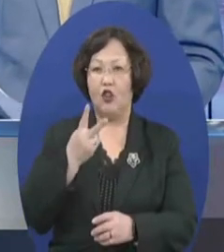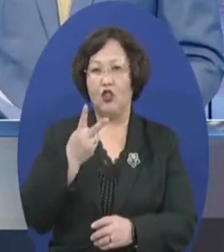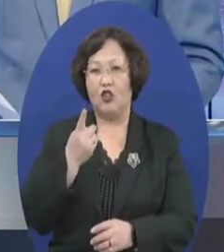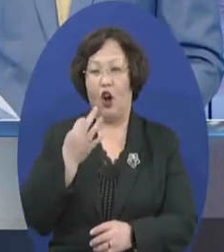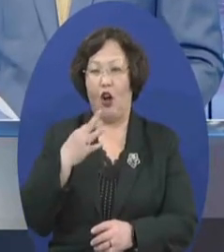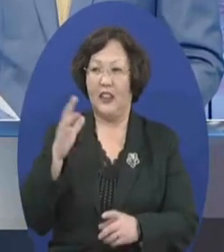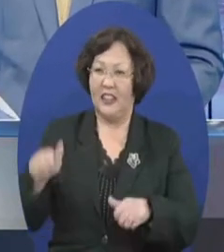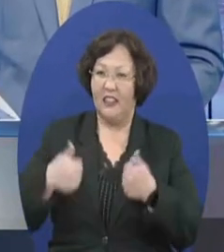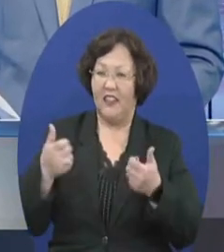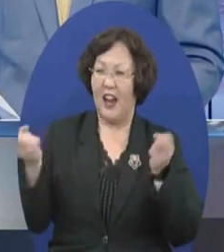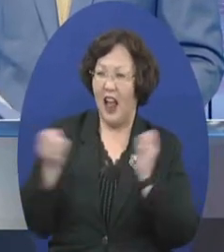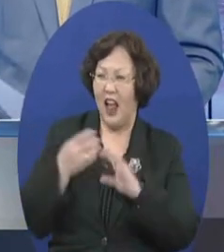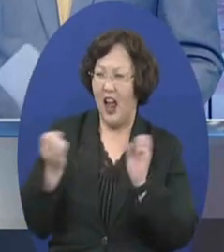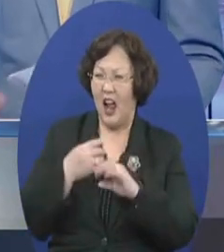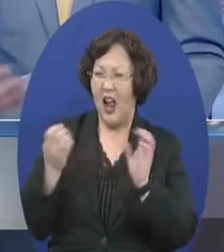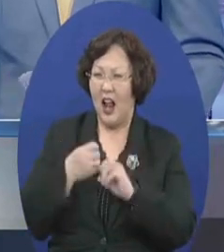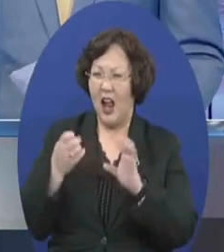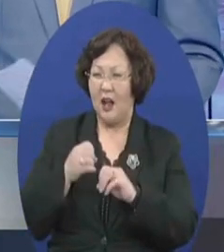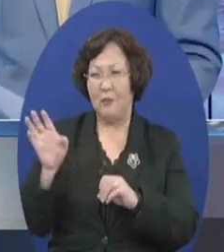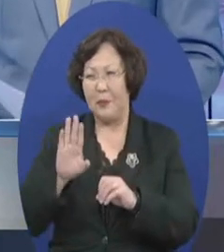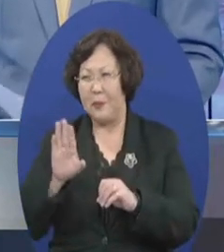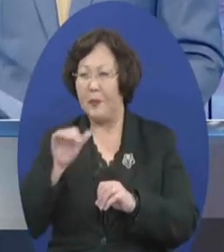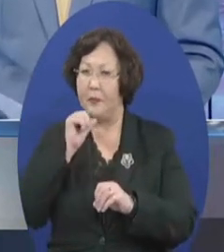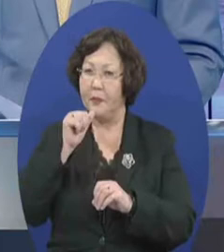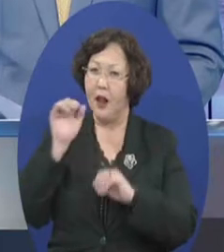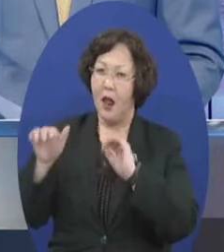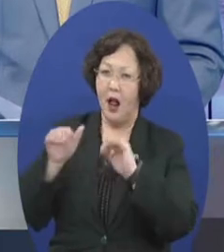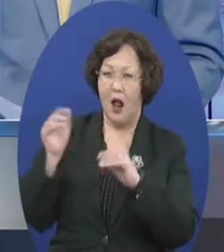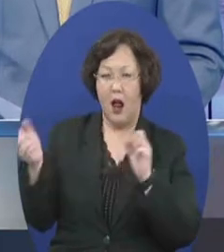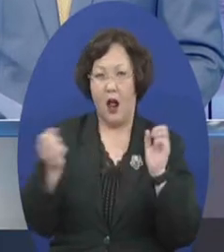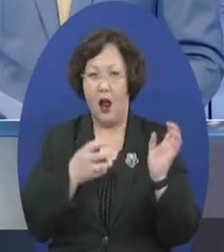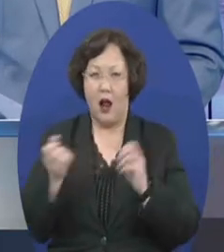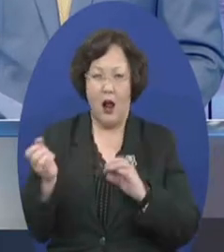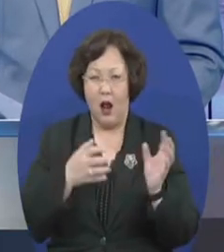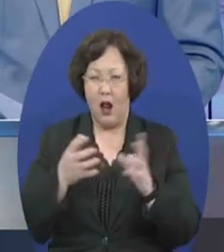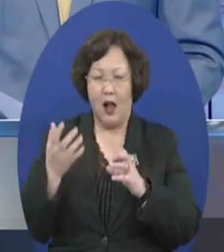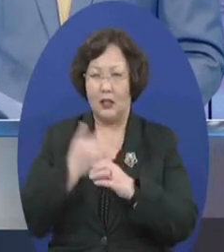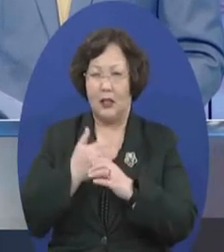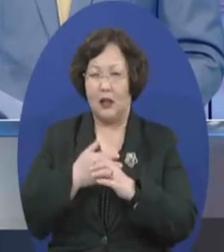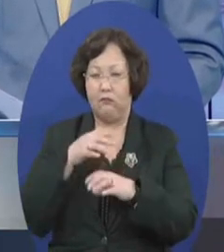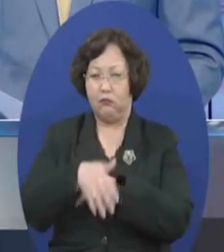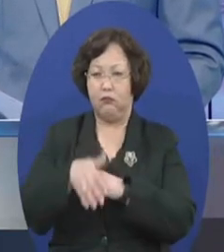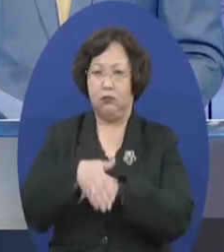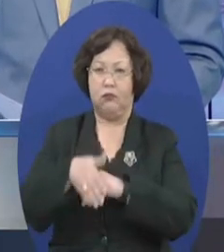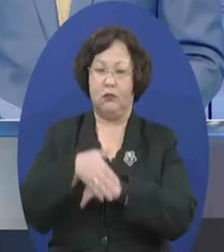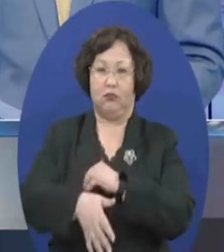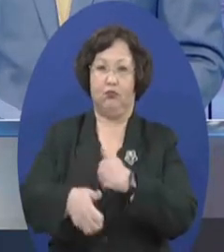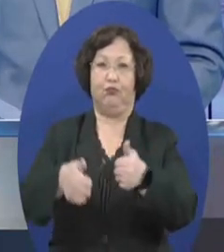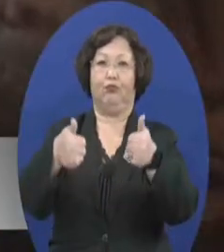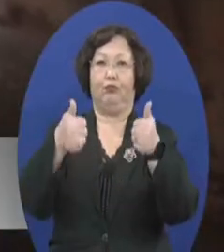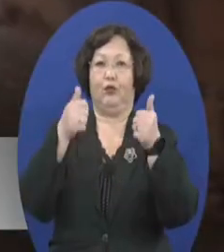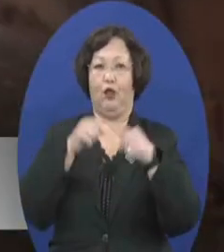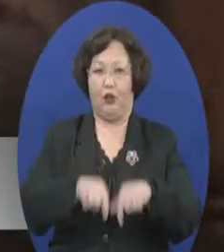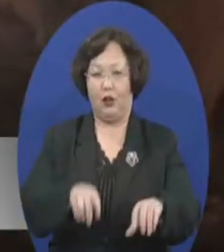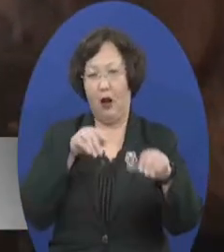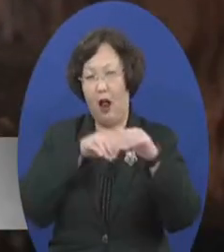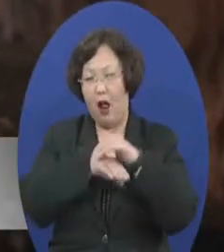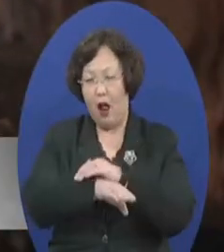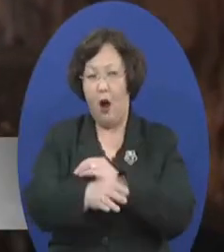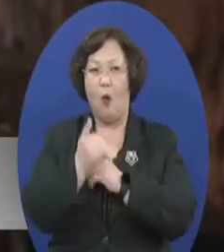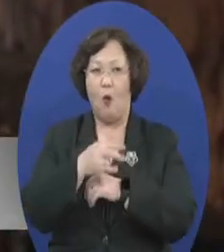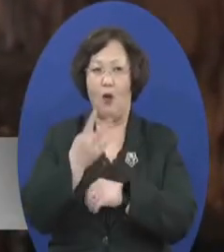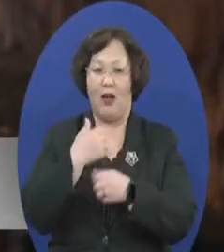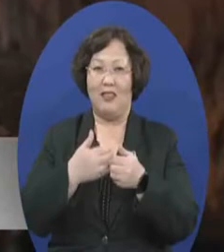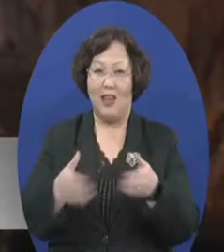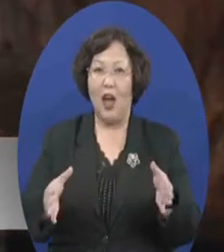хэлцээг олон удаа өрнүүлж олон саад бэрхшээлийг одоо туулсны эцэст энэхүү гүний уурхай үйл ажиллагаа нээгдэж байна. За мөн цар тахалтай